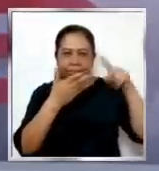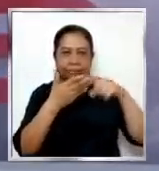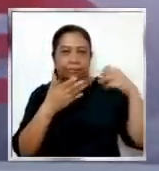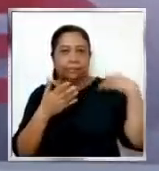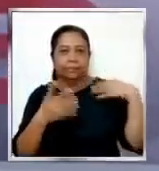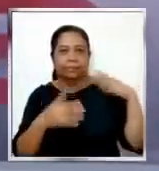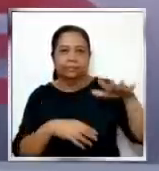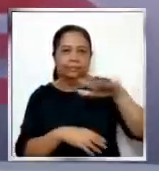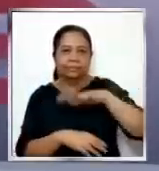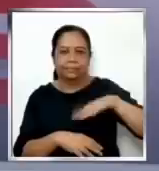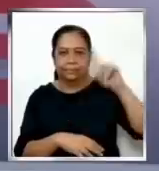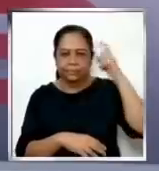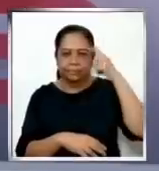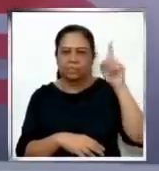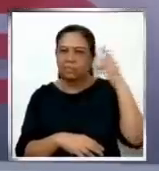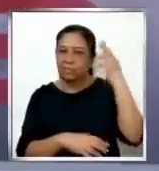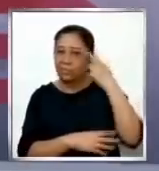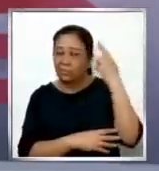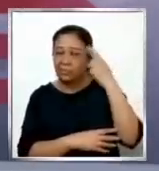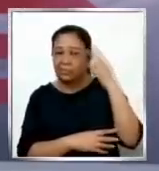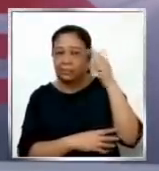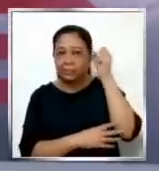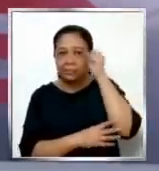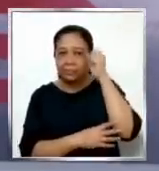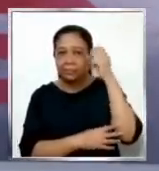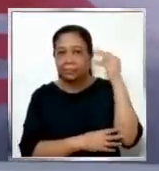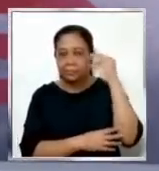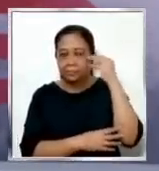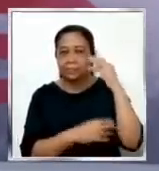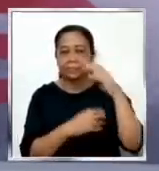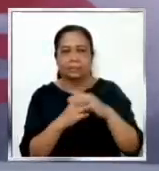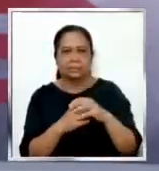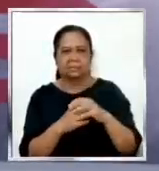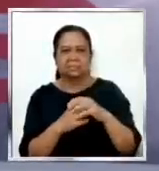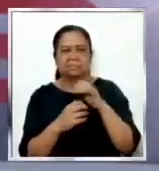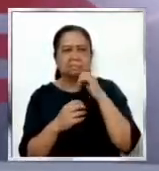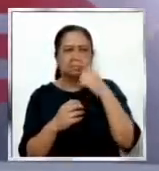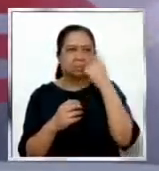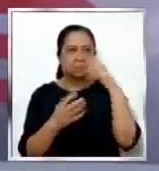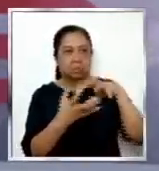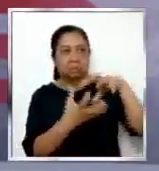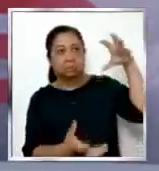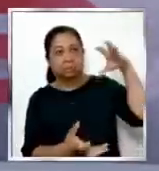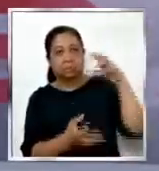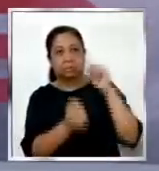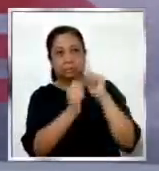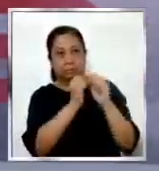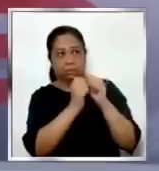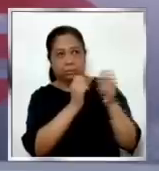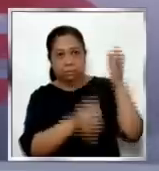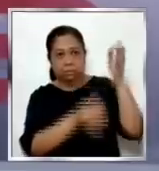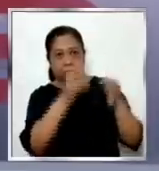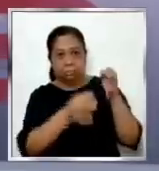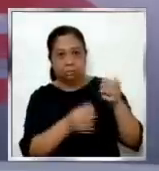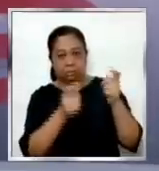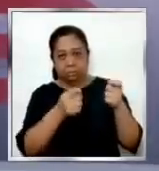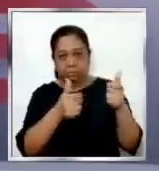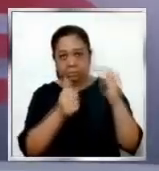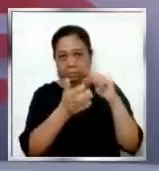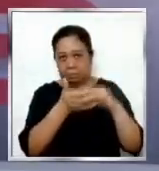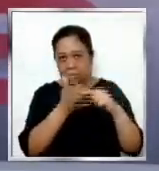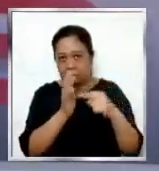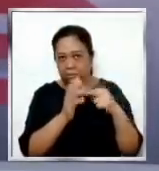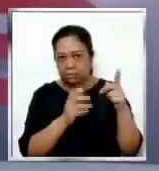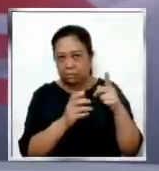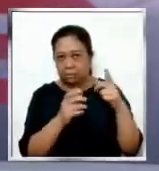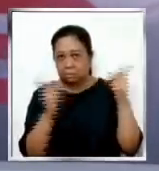gobyerno. Katwiran ni Ombudsman Samuel Martires, hindi naman porkit marangya daw ang pamumuhay ng isang opisyal ng gobyerno, ay